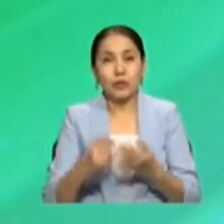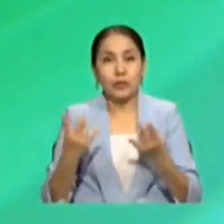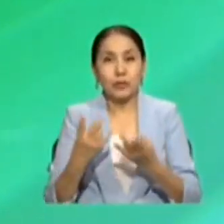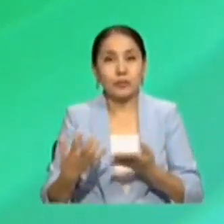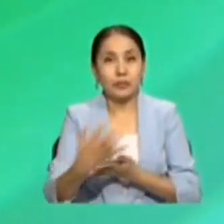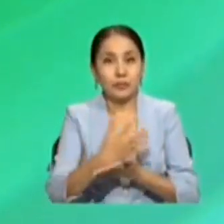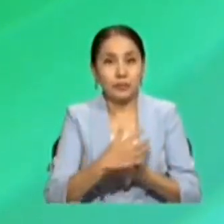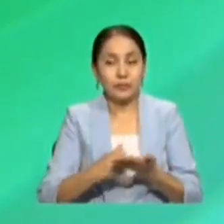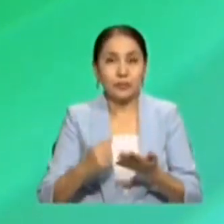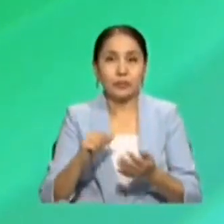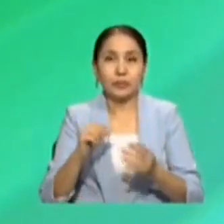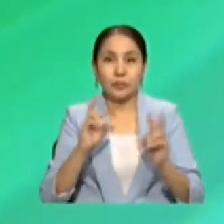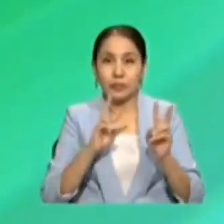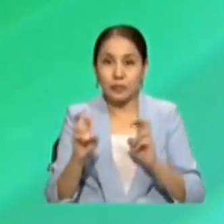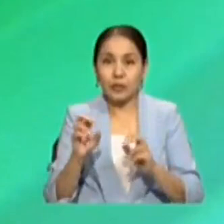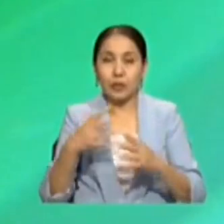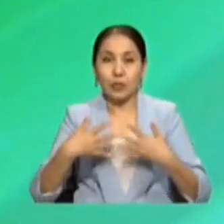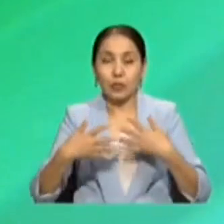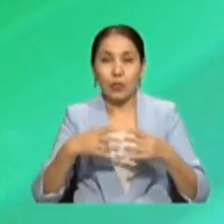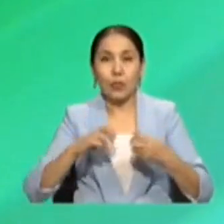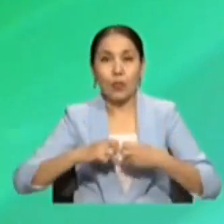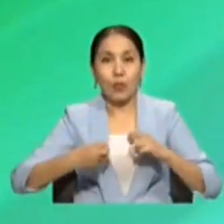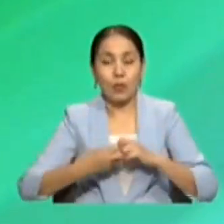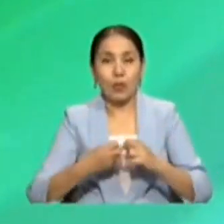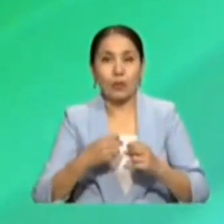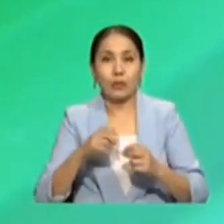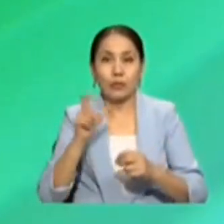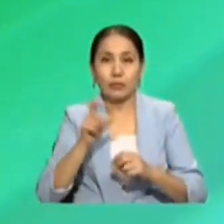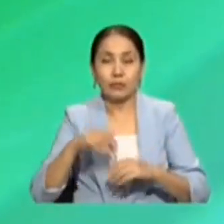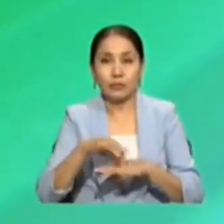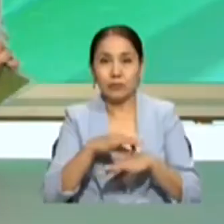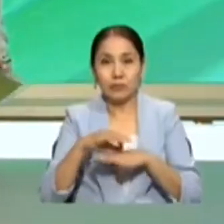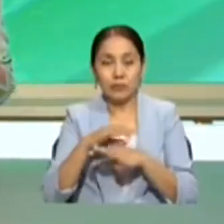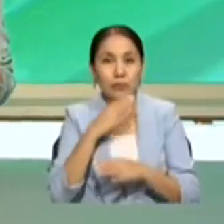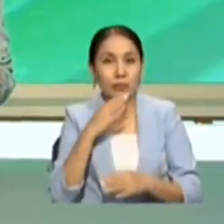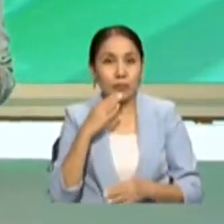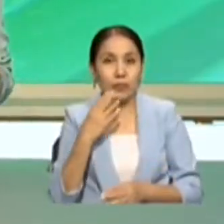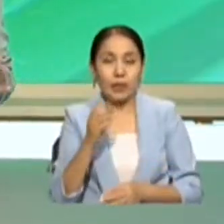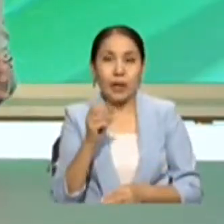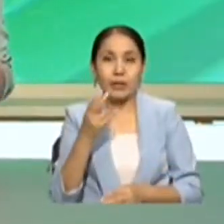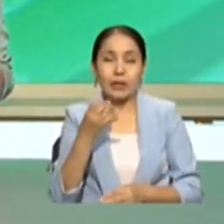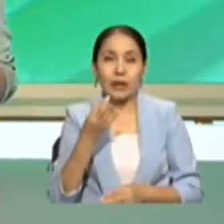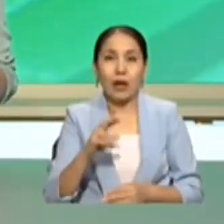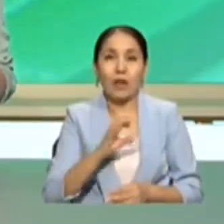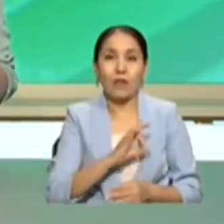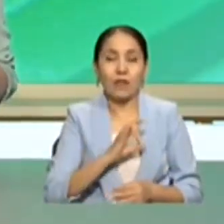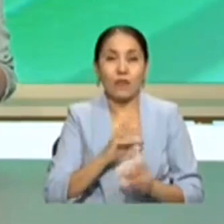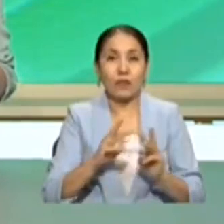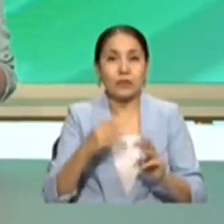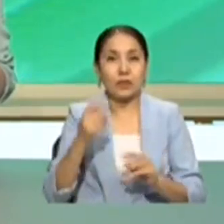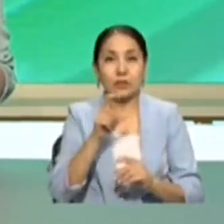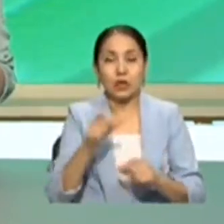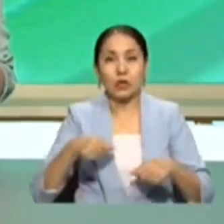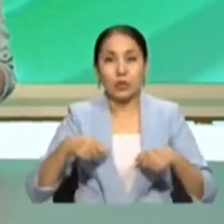ma'muriy qog'ozbozlik bilan bog'liq muammolar atrofida o'ralashib yurganiga guvoh bo'lyapmiz. Adliya vazirligi tomonidan o'tkazilayotgan